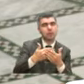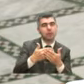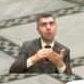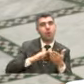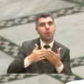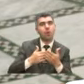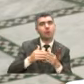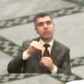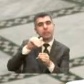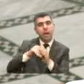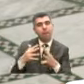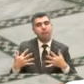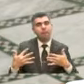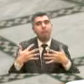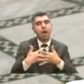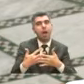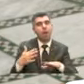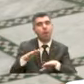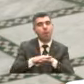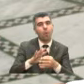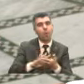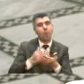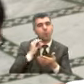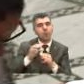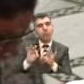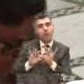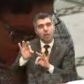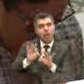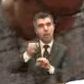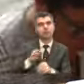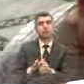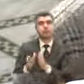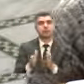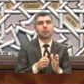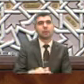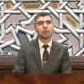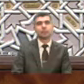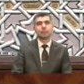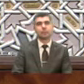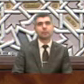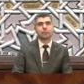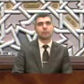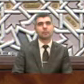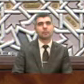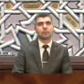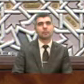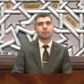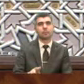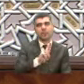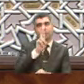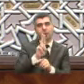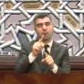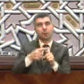الوصول إليه هو التوافق الوطني حول الإجراءات اللازم اتخاذها. كلمة لكم سيدة النائبة للتعقيب،